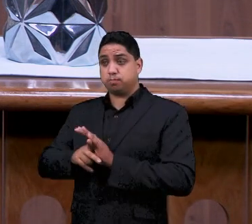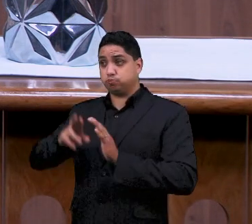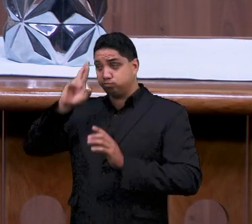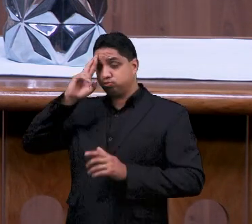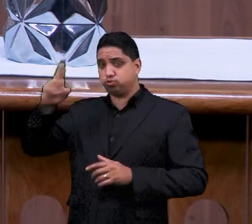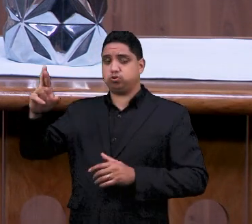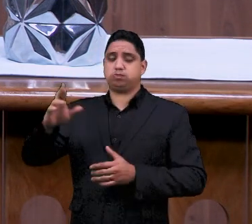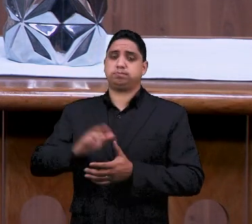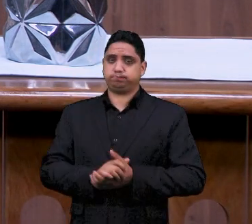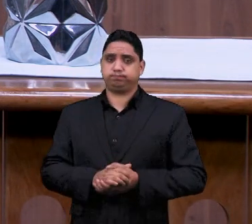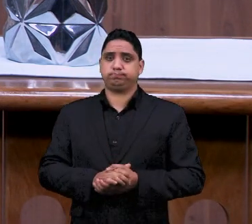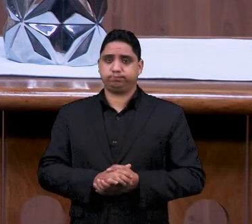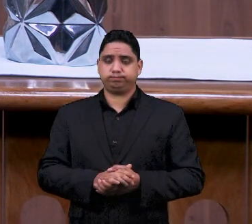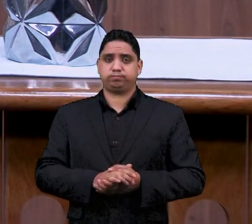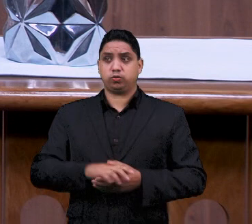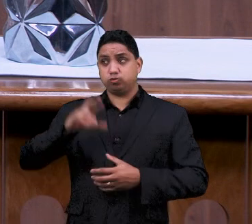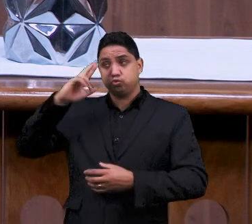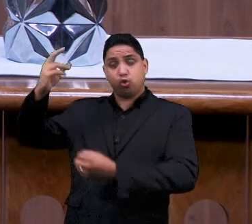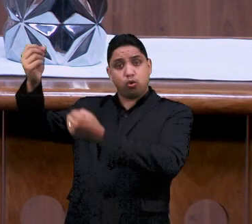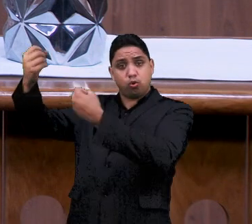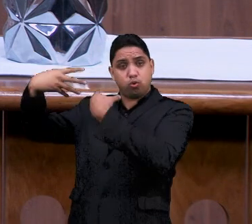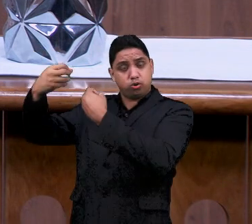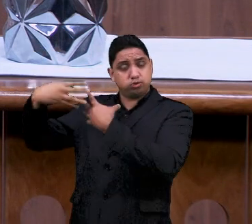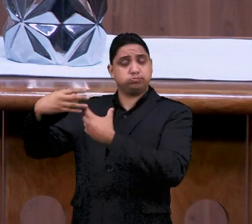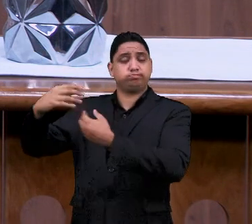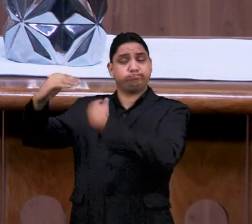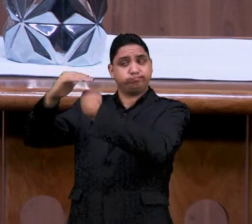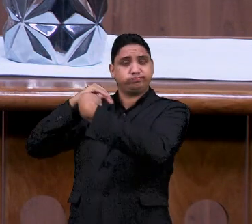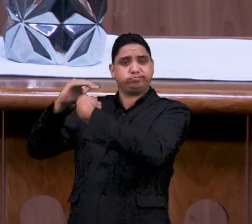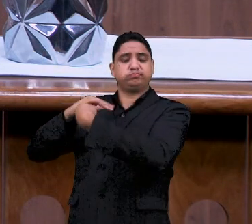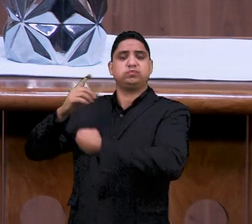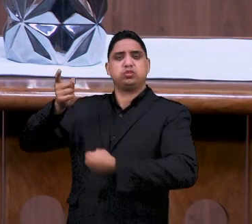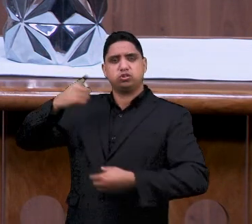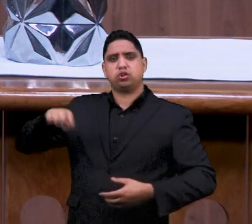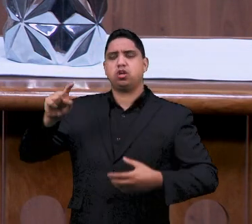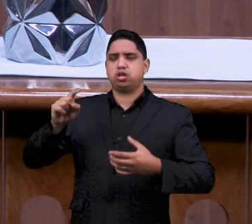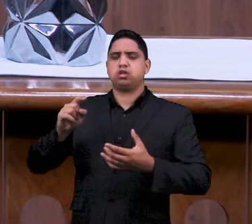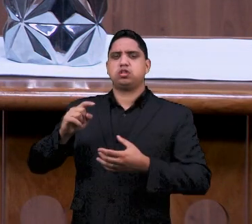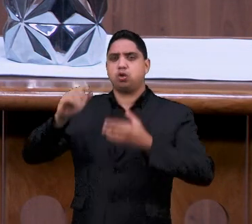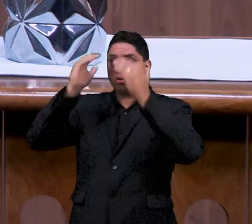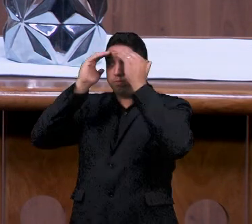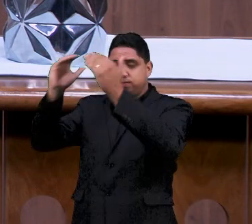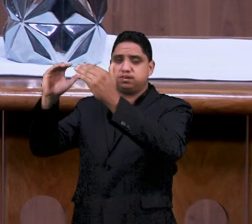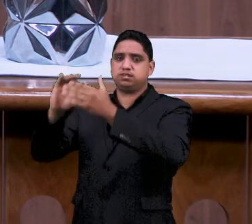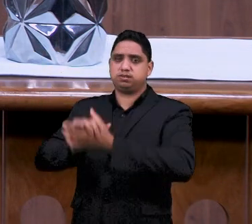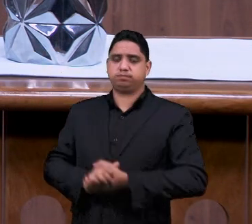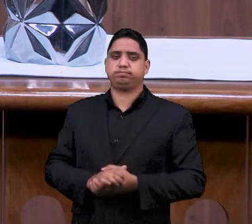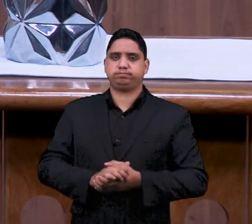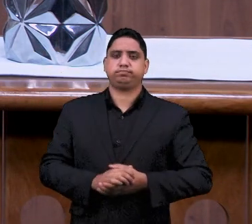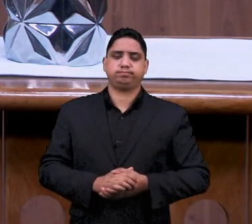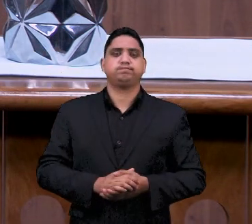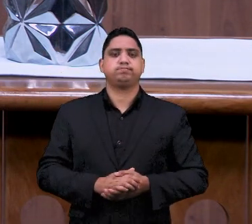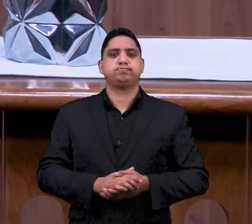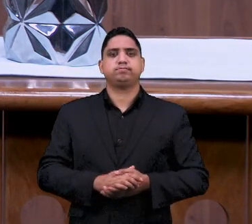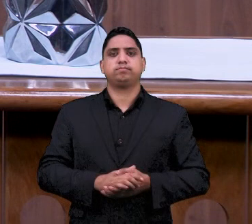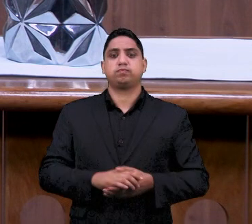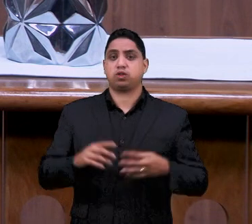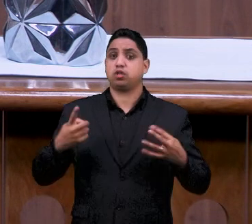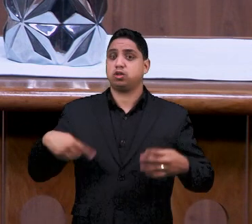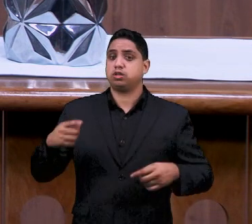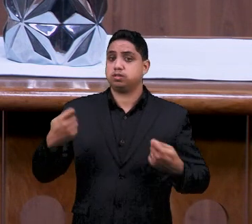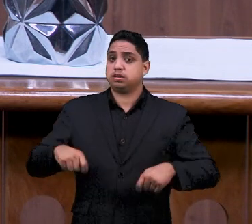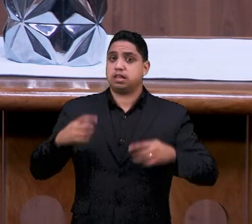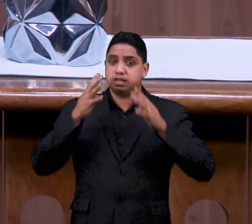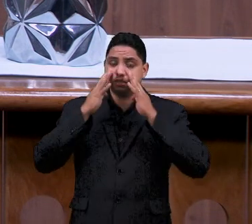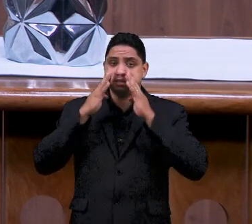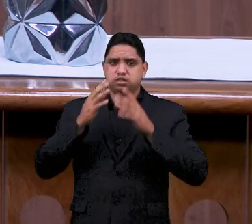nous, dans ce, y compris qui est écrit dans la parole, nous devons aussi être attentifs aux orientations de ceux qui nous